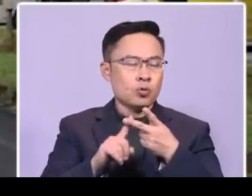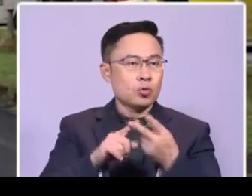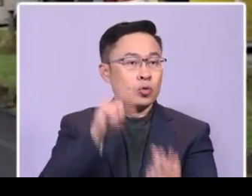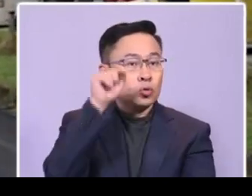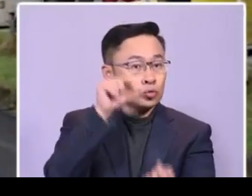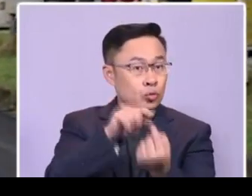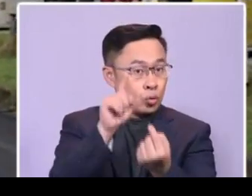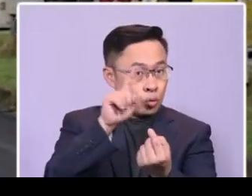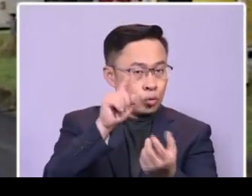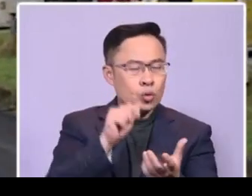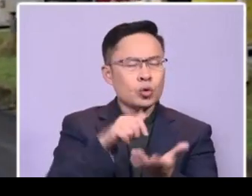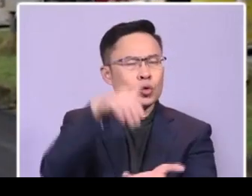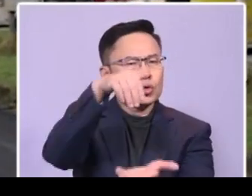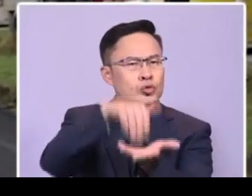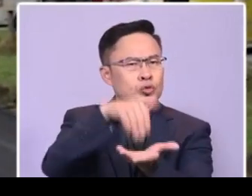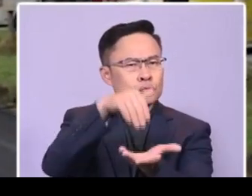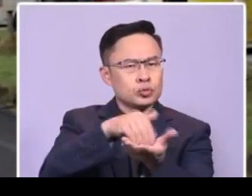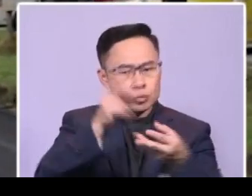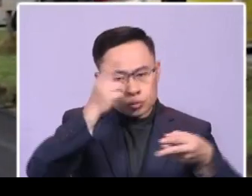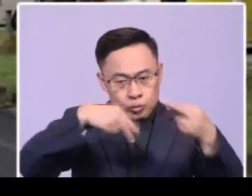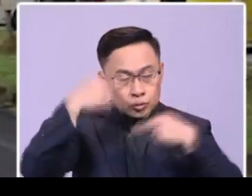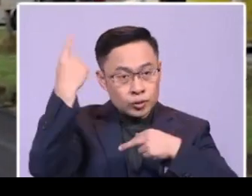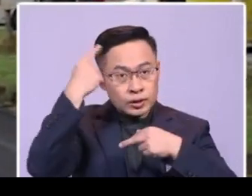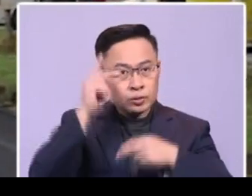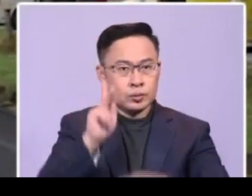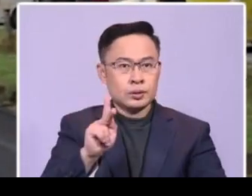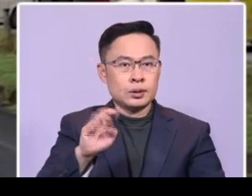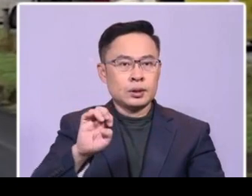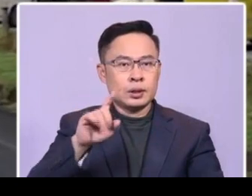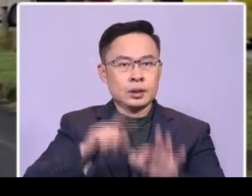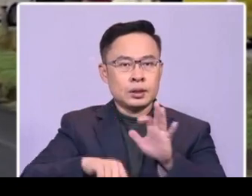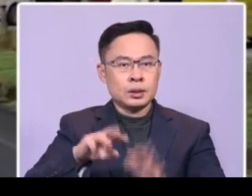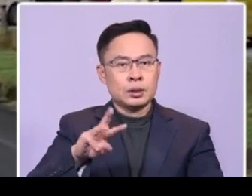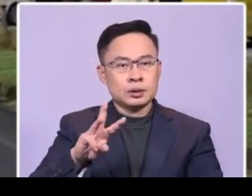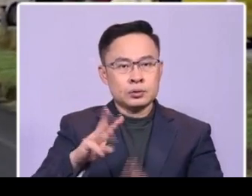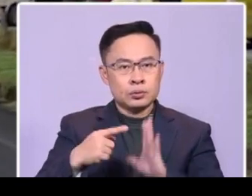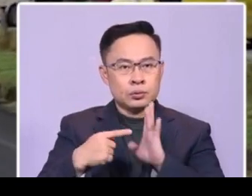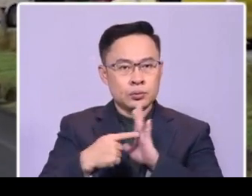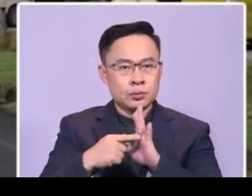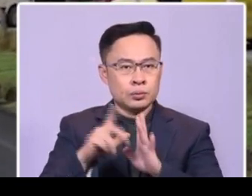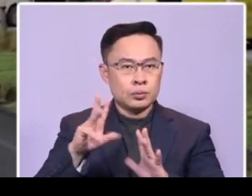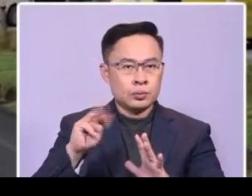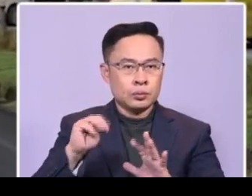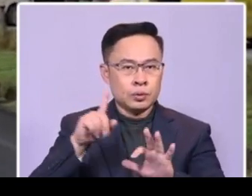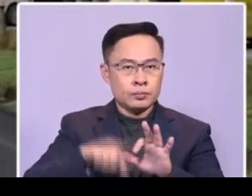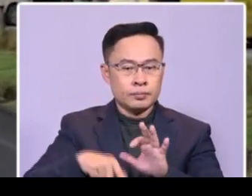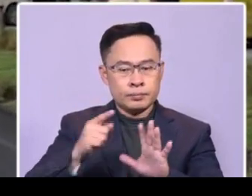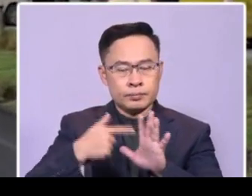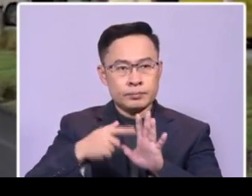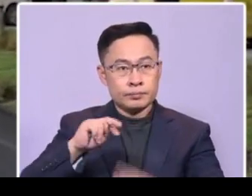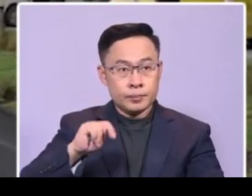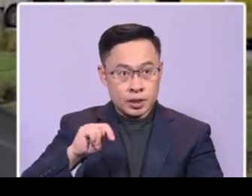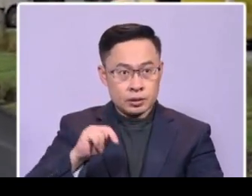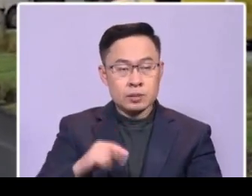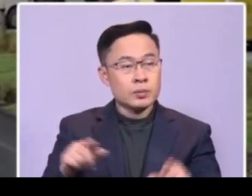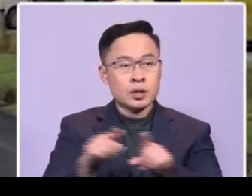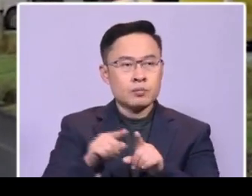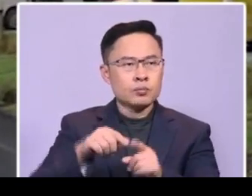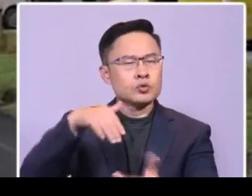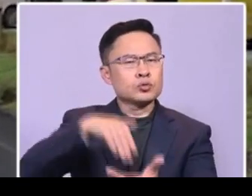คือที่กิ่วแม่ปานครับที่กิโลเมตร 42ซึ่งถือว่าเป็นจุดสำคัญในการถ่ายภาพแล้วก็ชมวิวทิวทัศน์รวมทั้ง